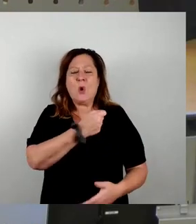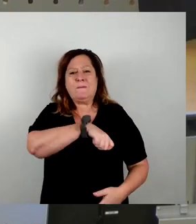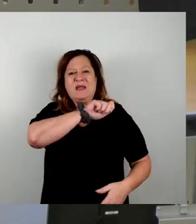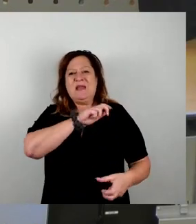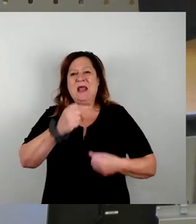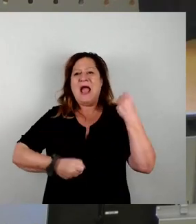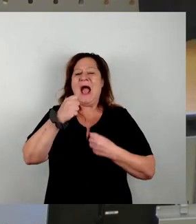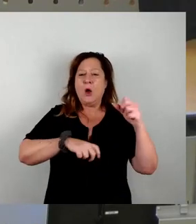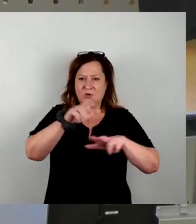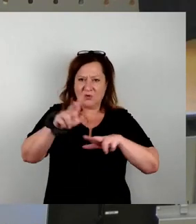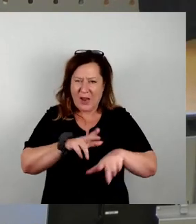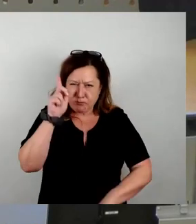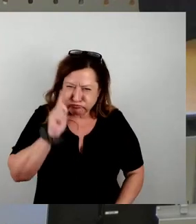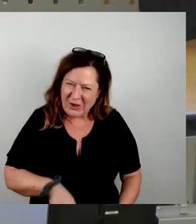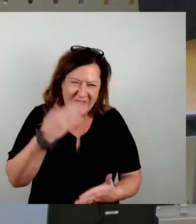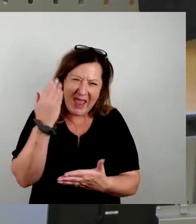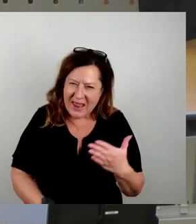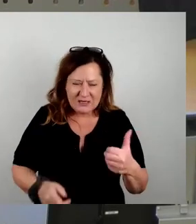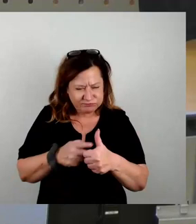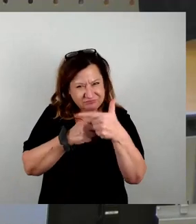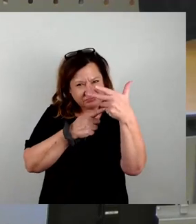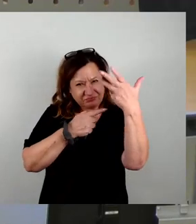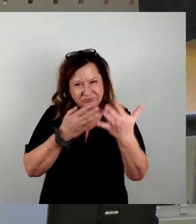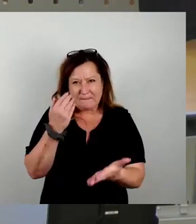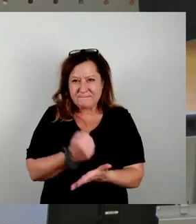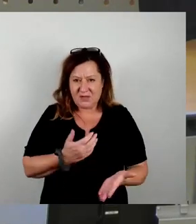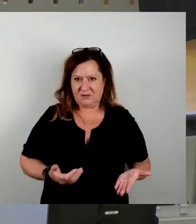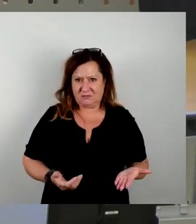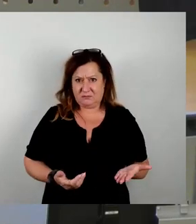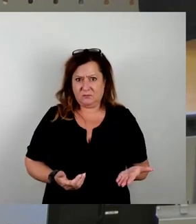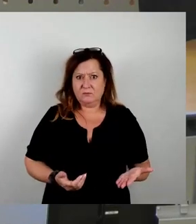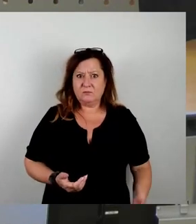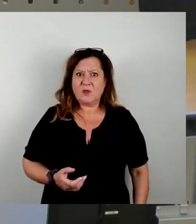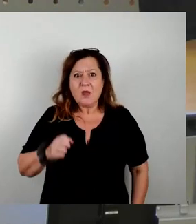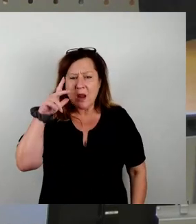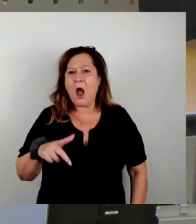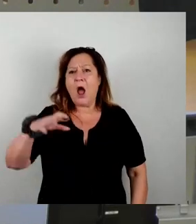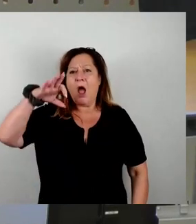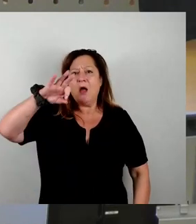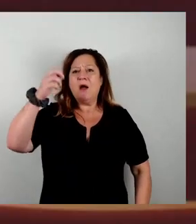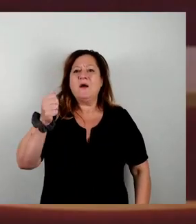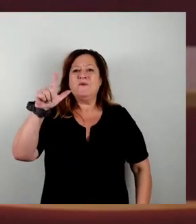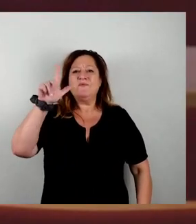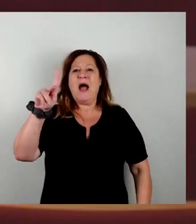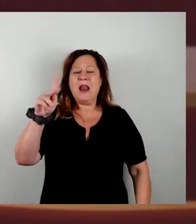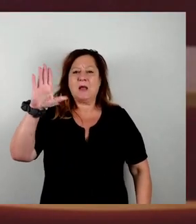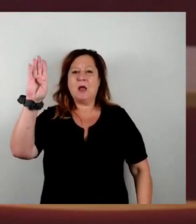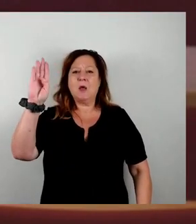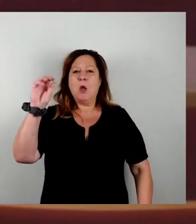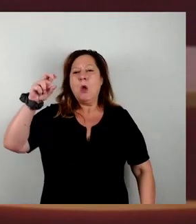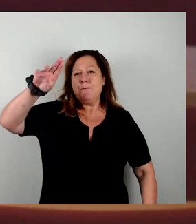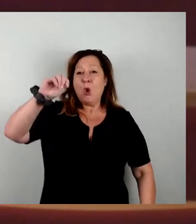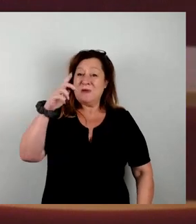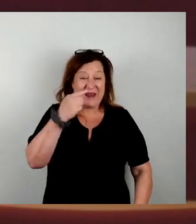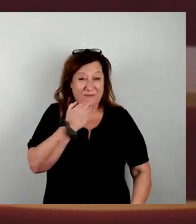Das müssen wir doch endlich alles mal angehen. Und natürlich, Veit Böhm, du hast natürlich recht, wenn wir keine Maßnahmen ergreifen,